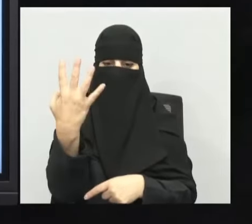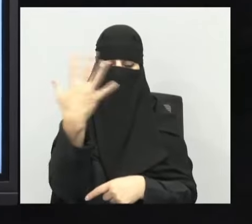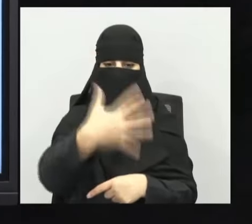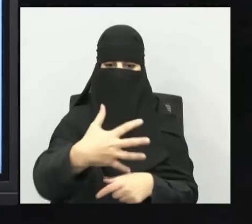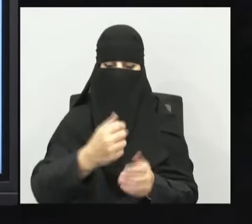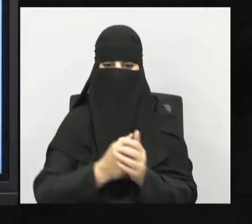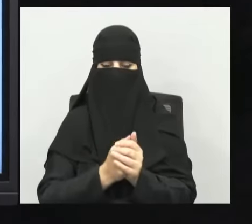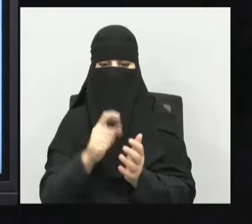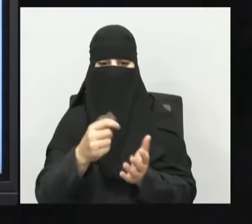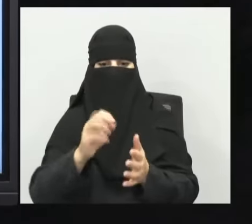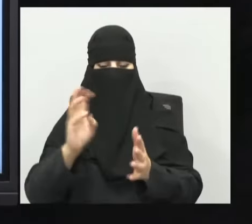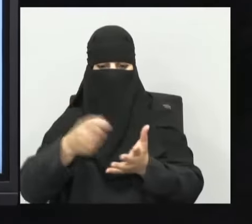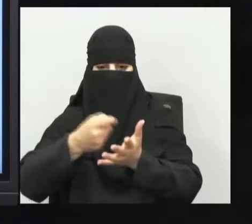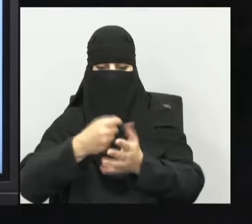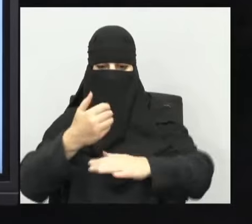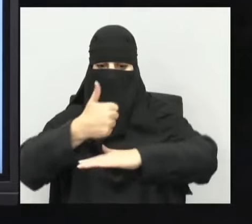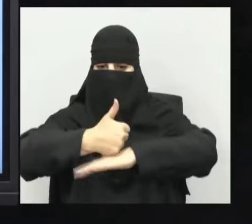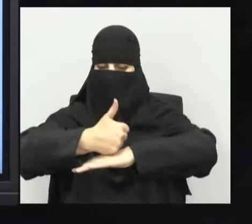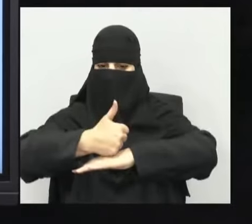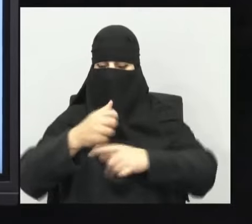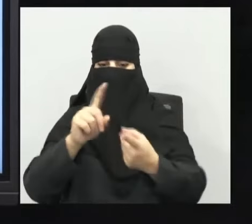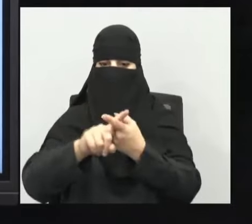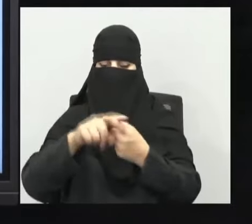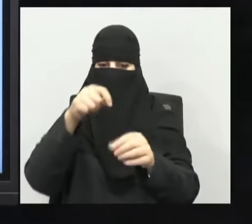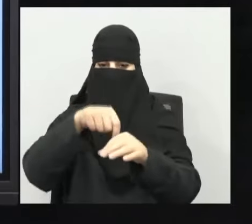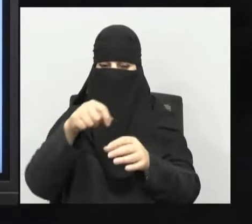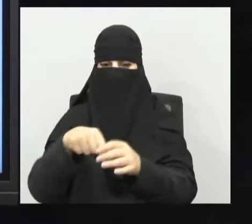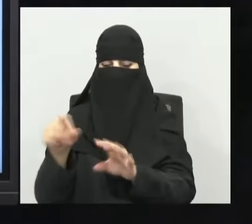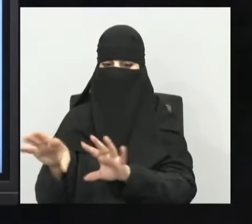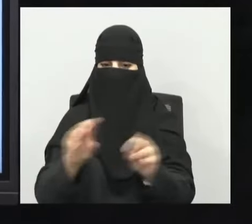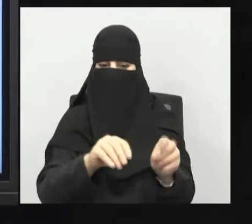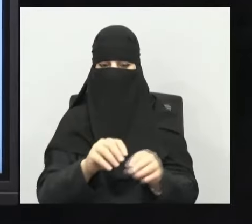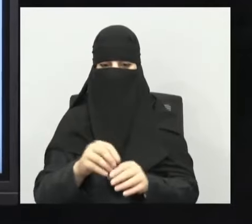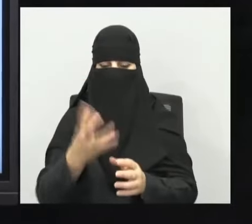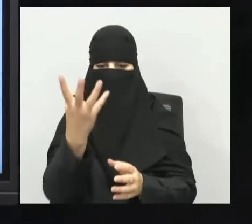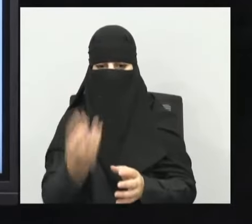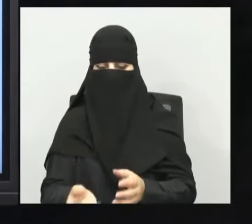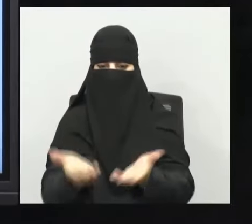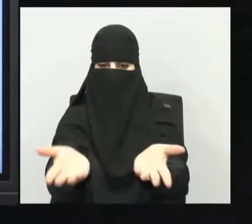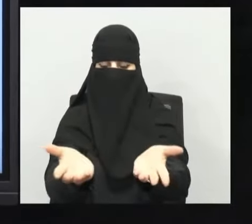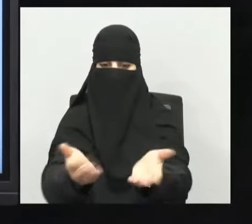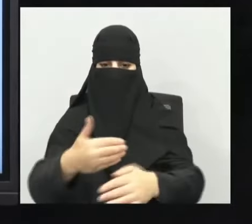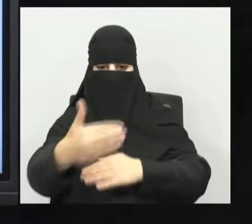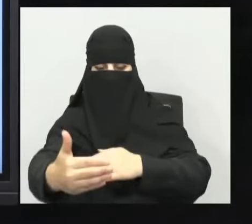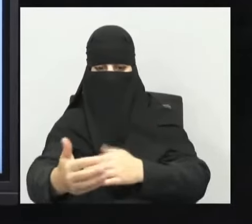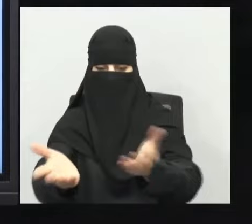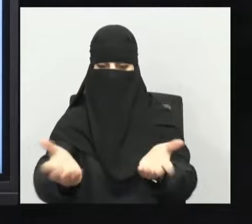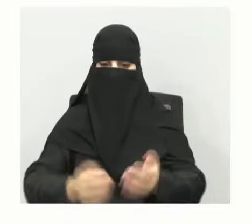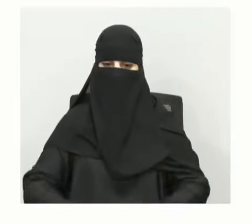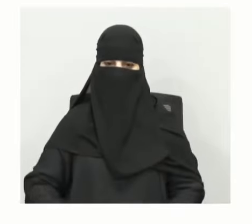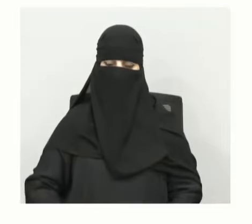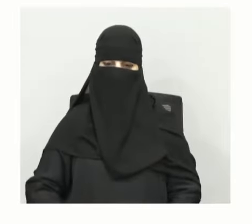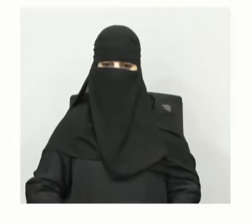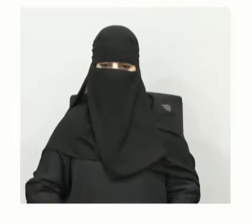اللي اكتبه في القاعده اللي اضرب هذه المدخلات فيها فتعطيني هذه المخرجات تفضلوا يا ابطال معكم برهه من الزمن بارك الله